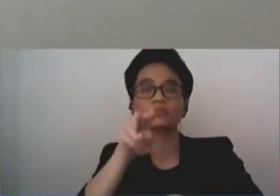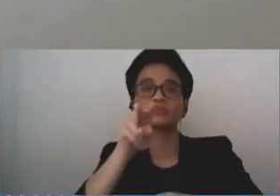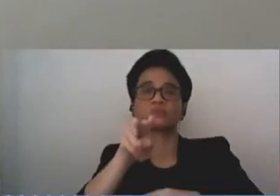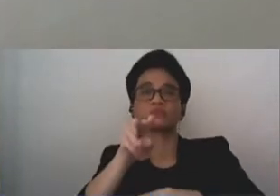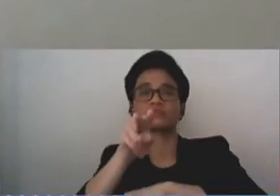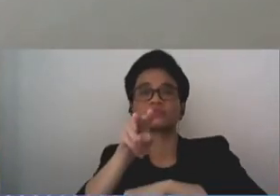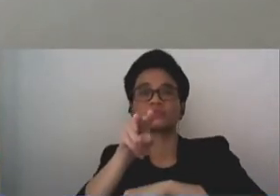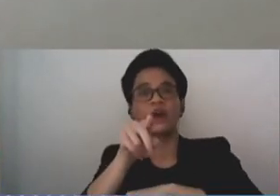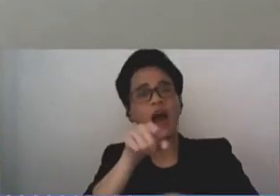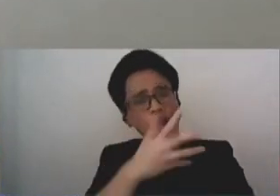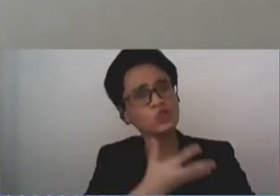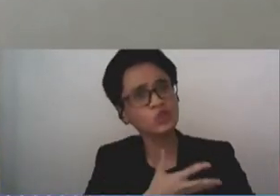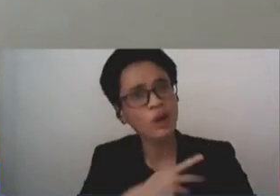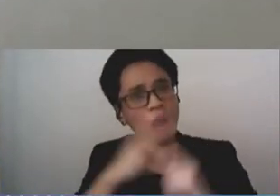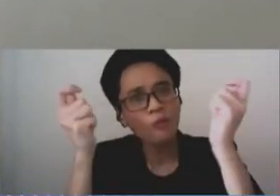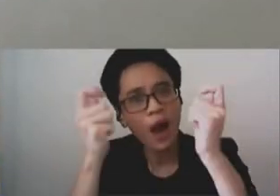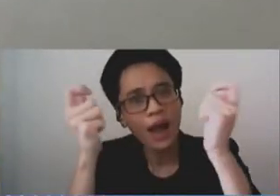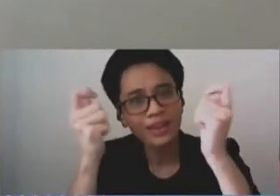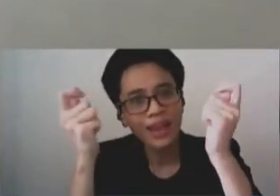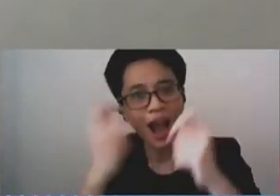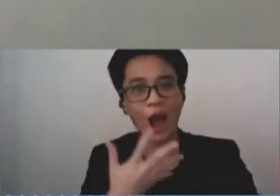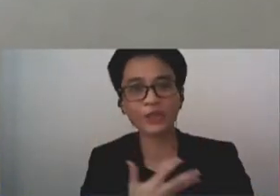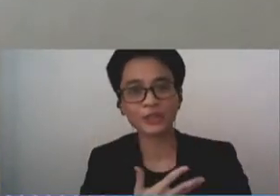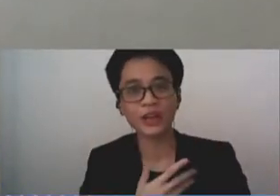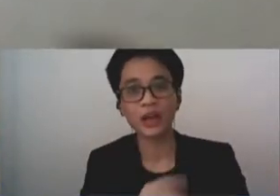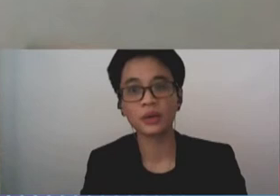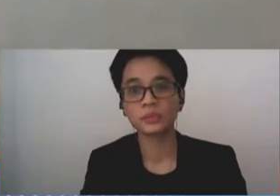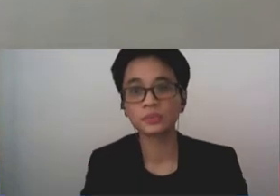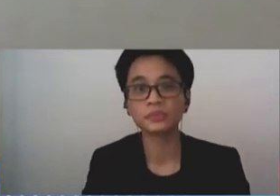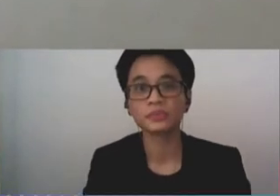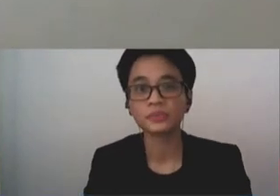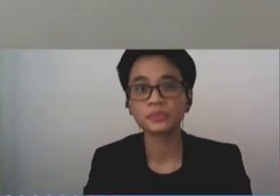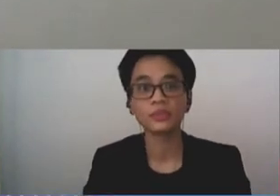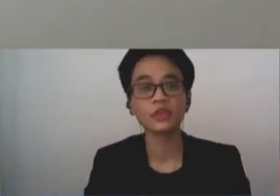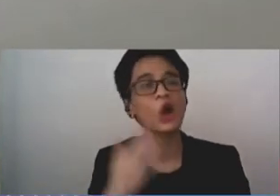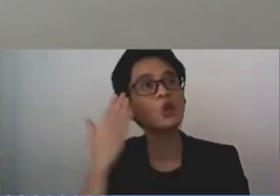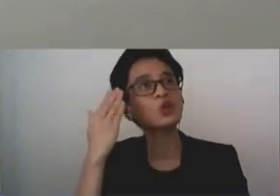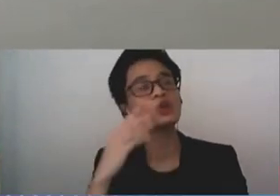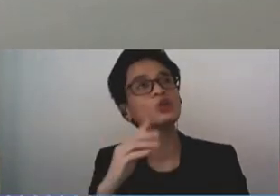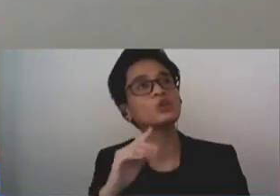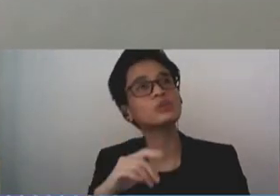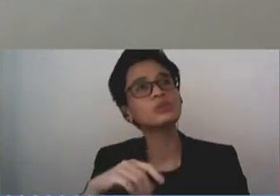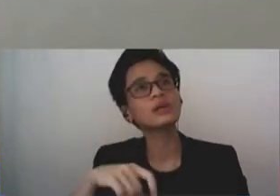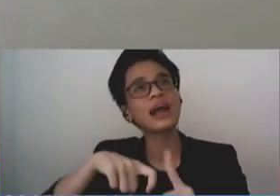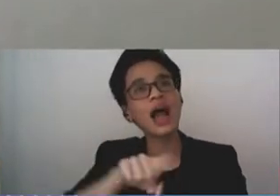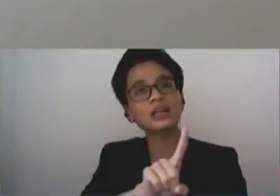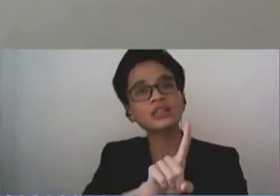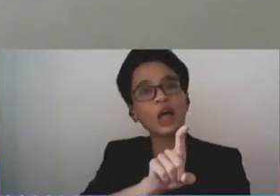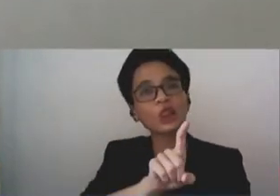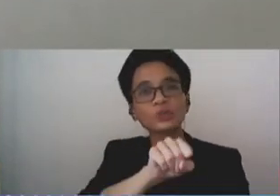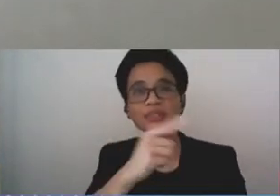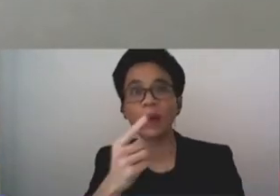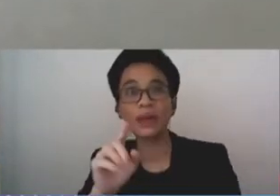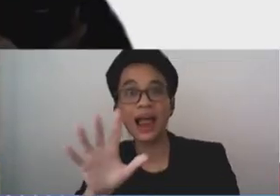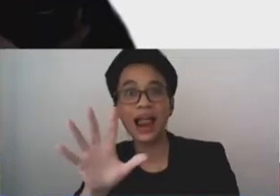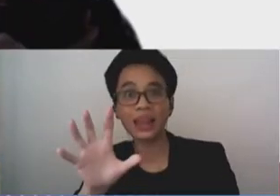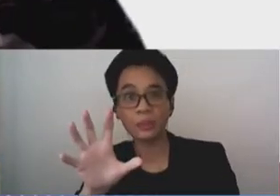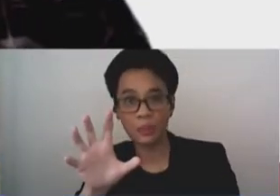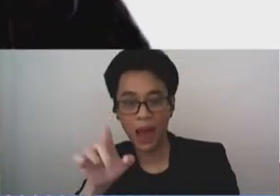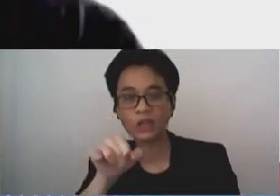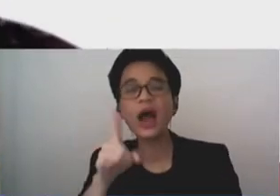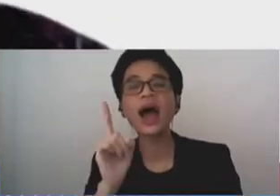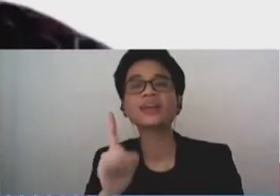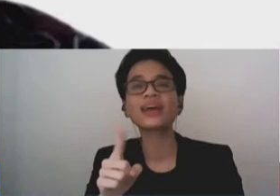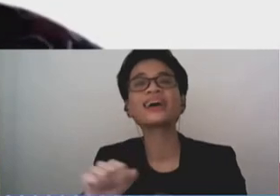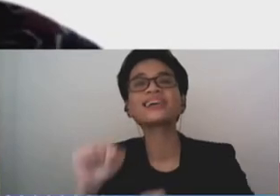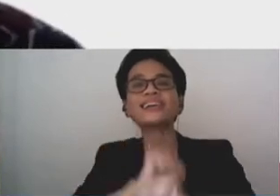sekolahnya Adnan, waktu dulu waktu masih kelas 1 sampai kelas 5 itu ya, kan ada ekstra gamelan. Jadi di